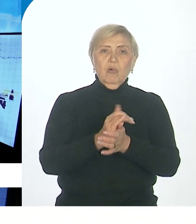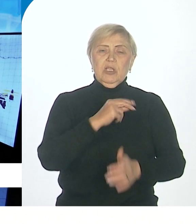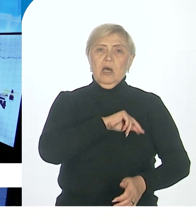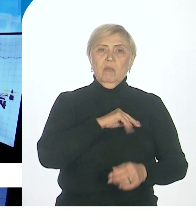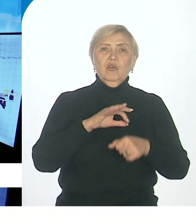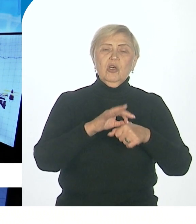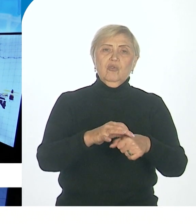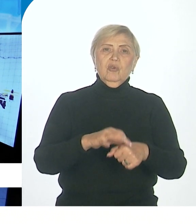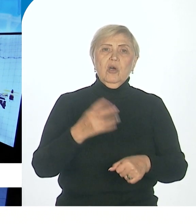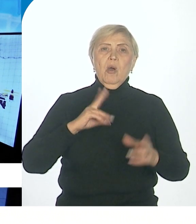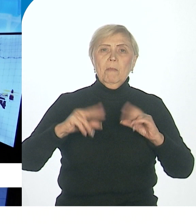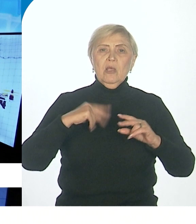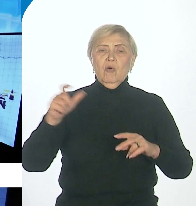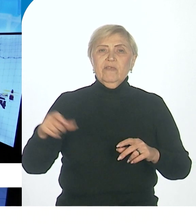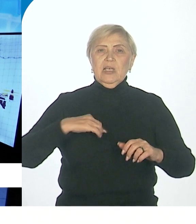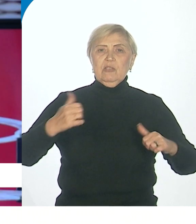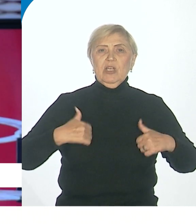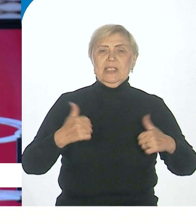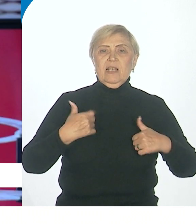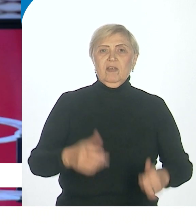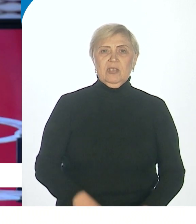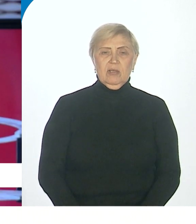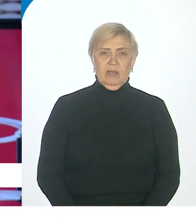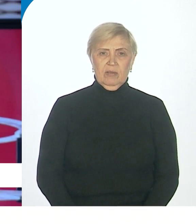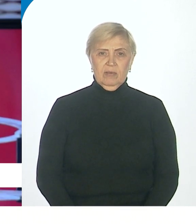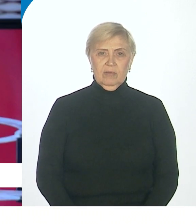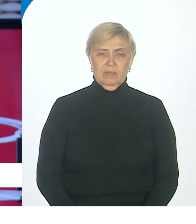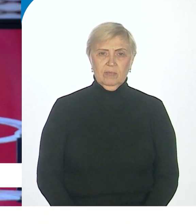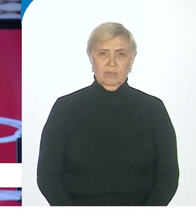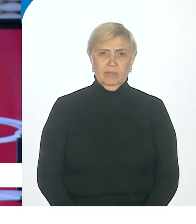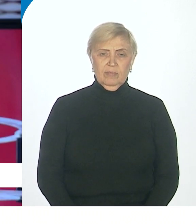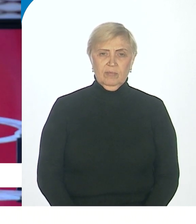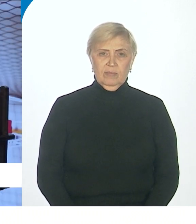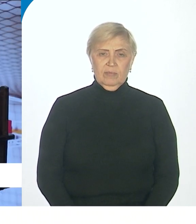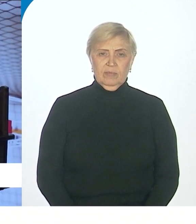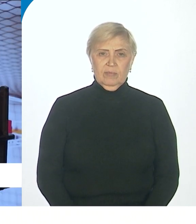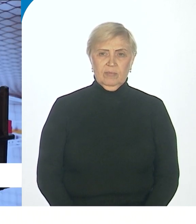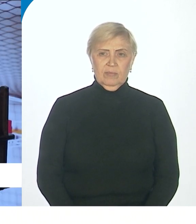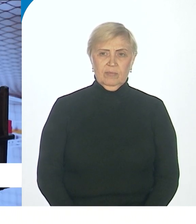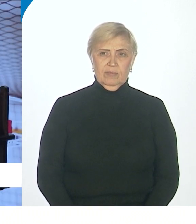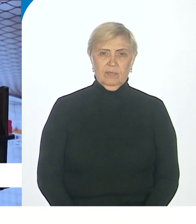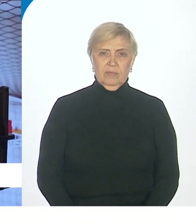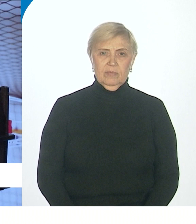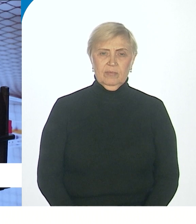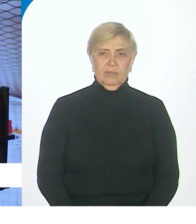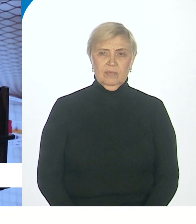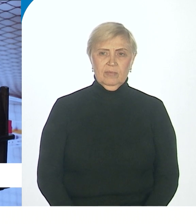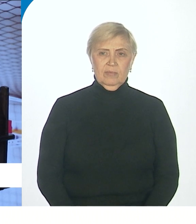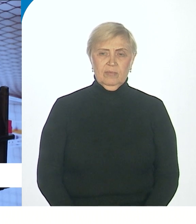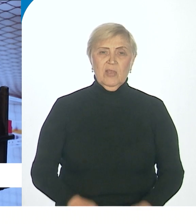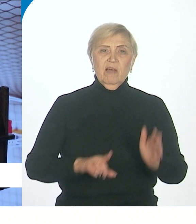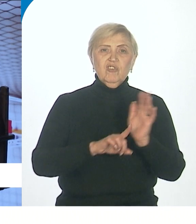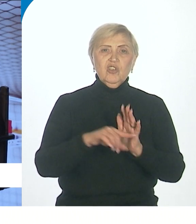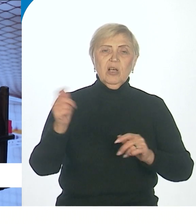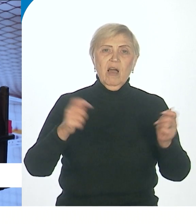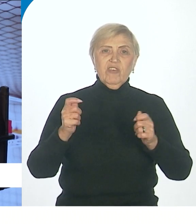уже обучаются. Вот просто раз, и все, и на поезд, и уехал, или на самолет, и погнал. Сейчас сначала, и в Охотск. Сначала на финал на кибердром, а уже